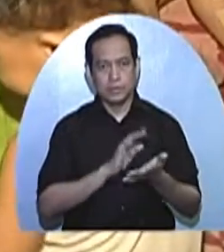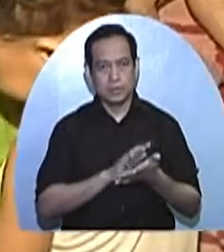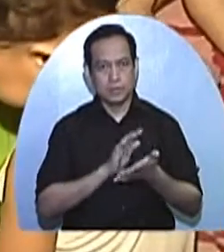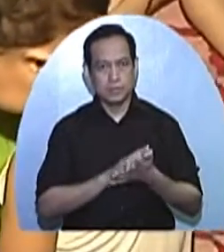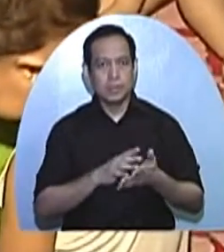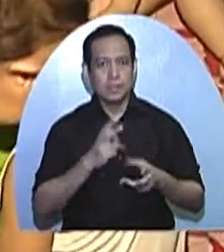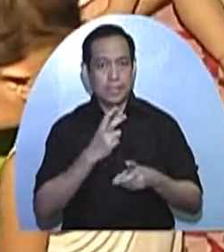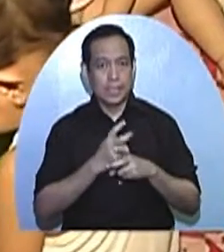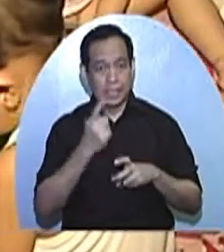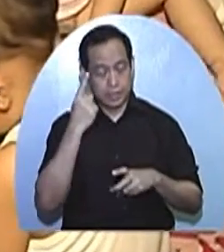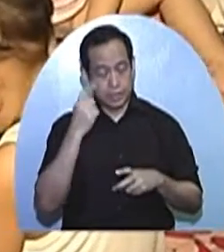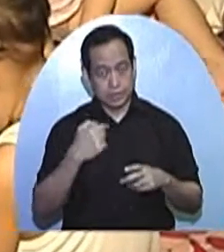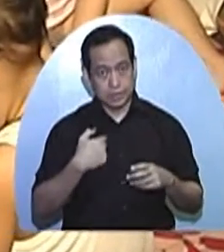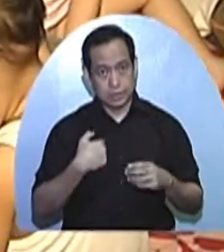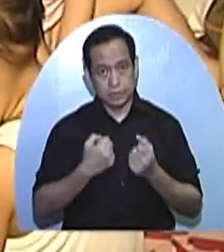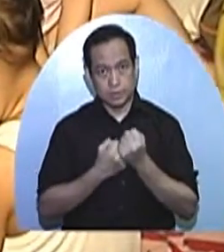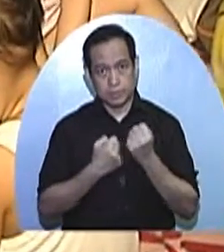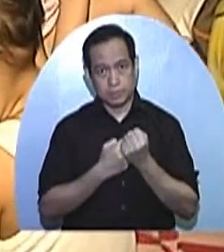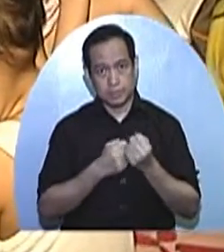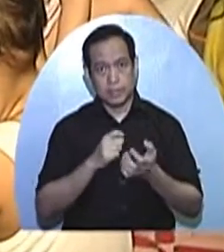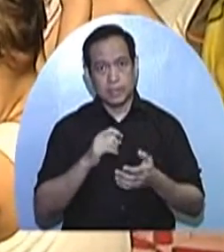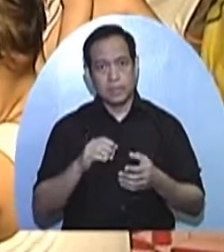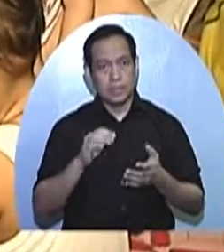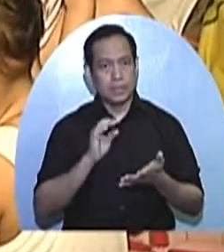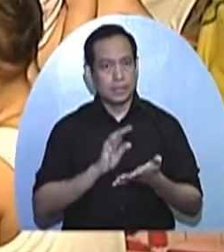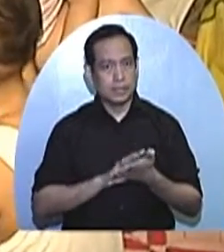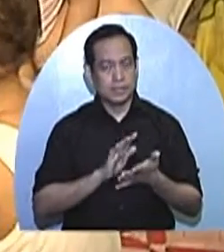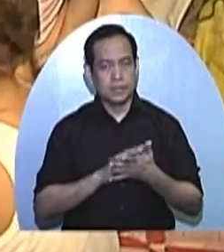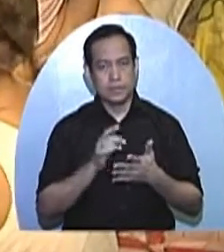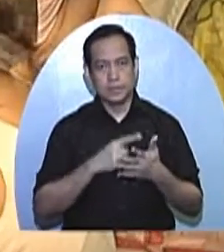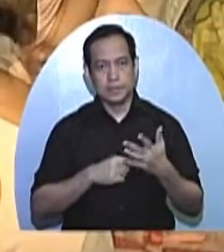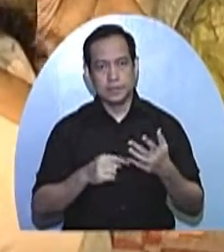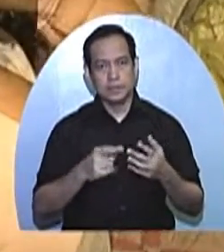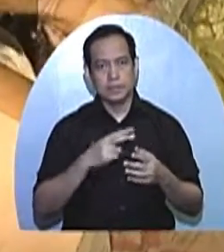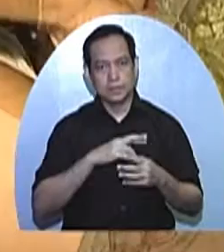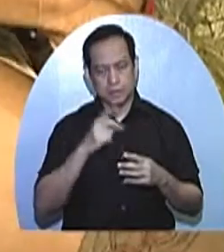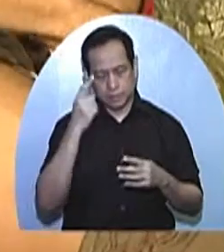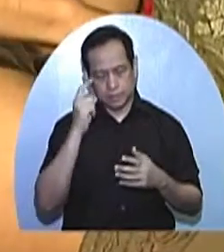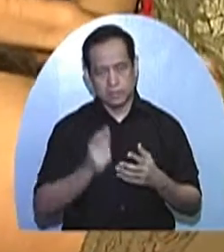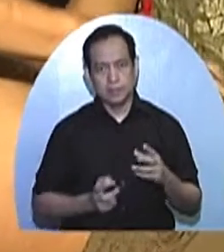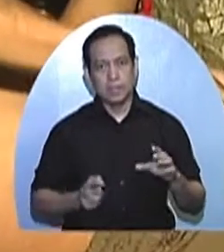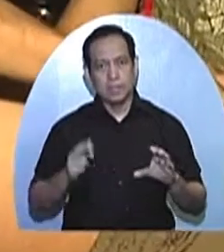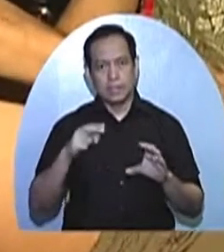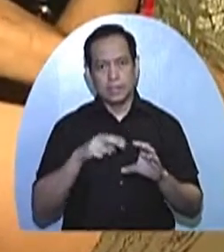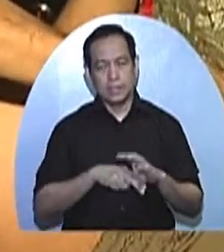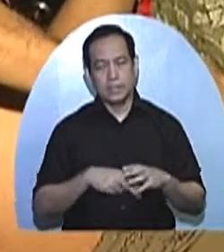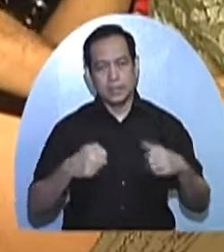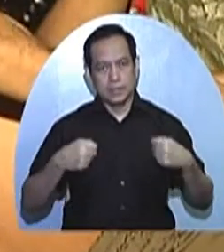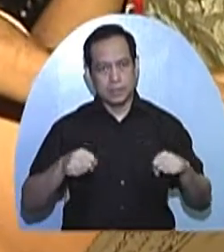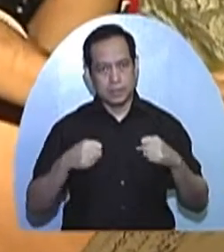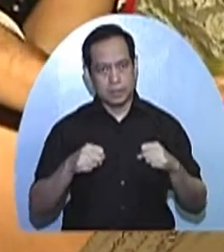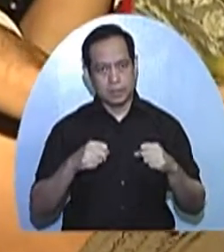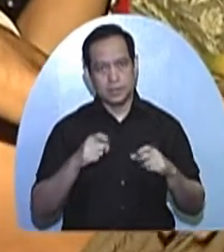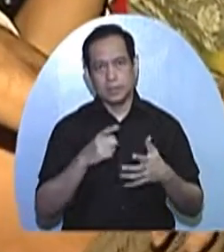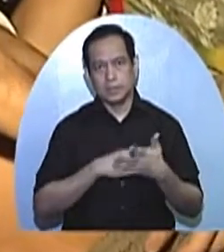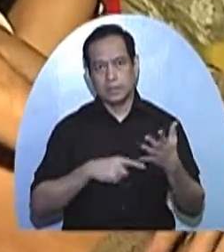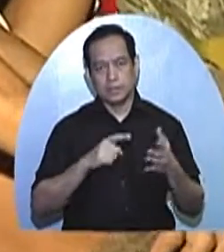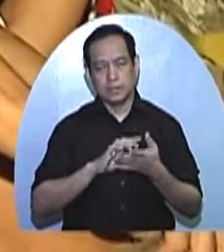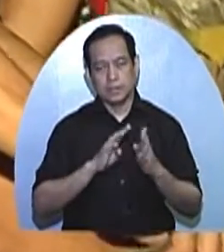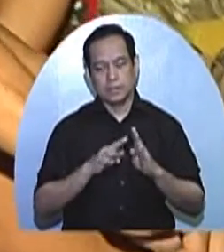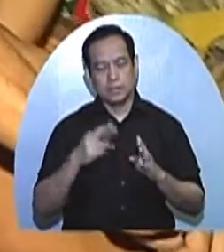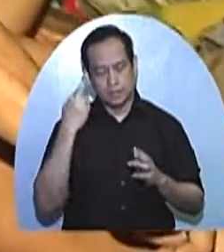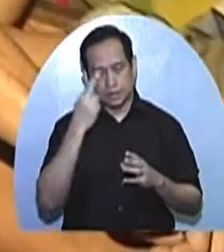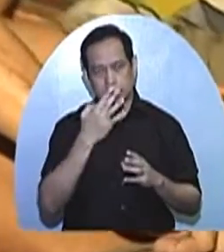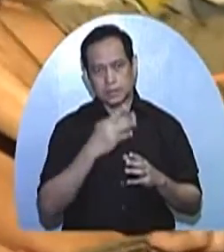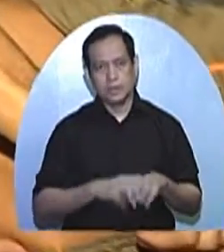ako magpaparal niyan. Hindi niya inakala na ang pagsakay rin pala niya mismo sa motor ang siyang magiging dahilan ng kanyang